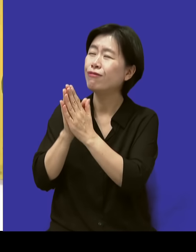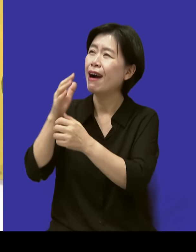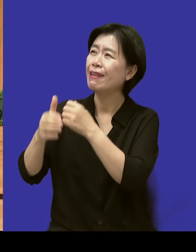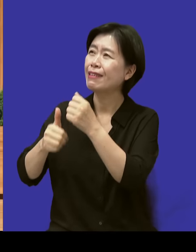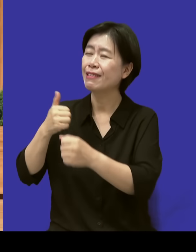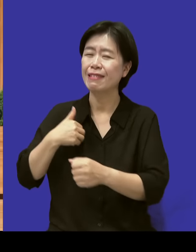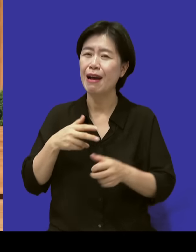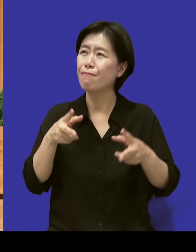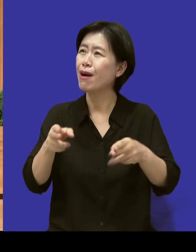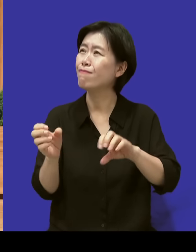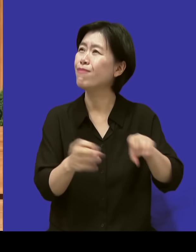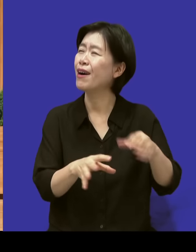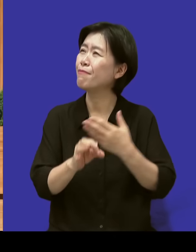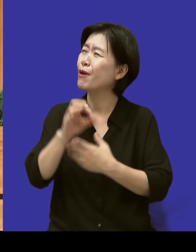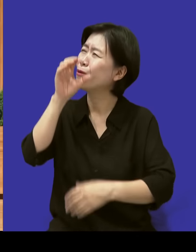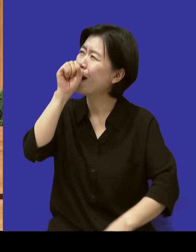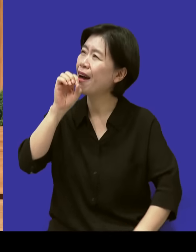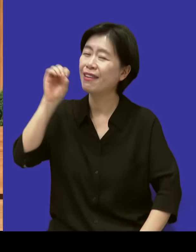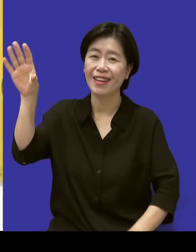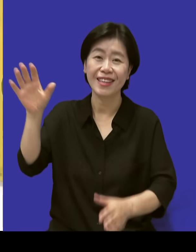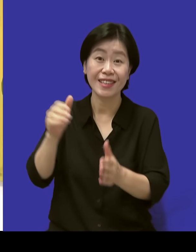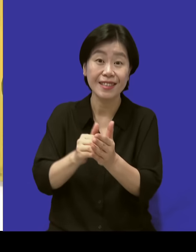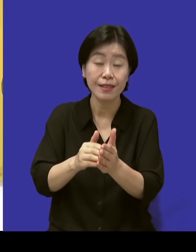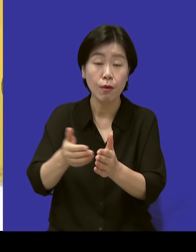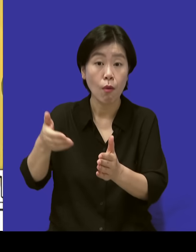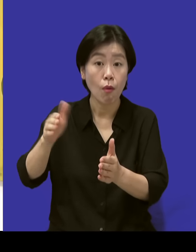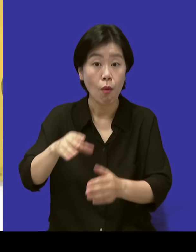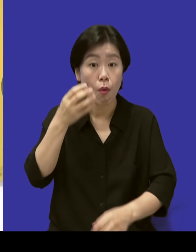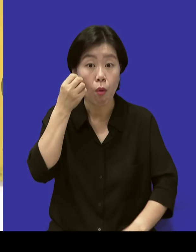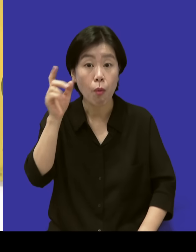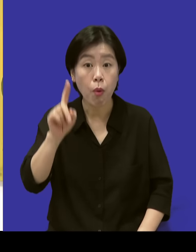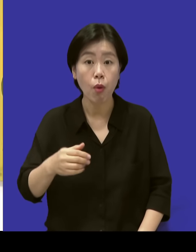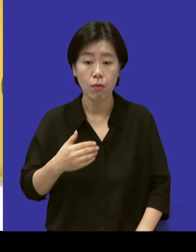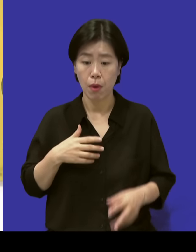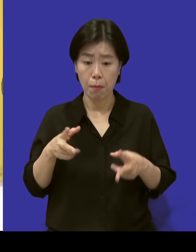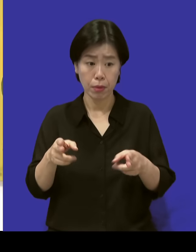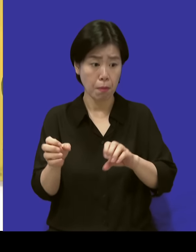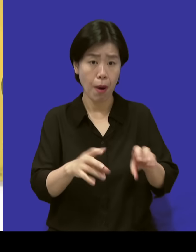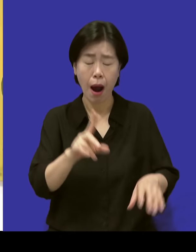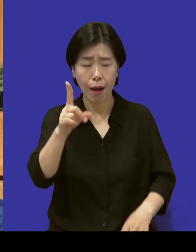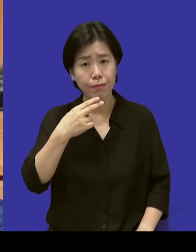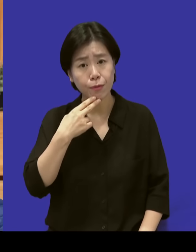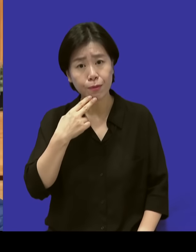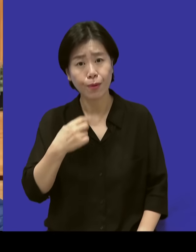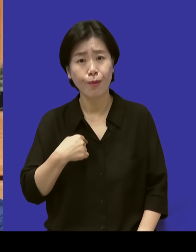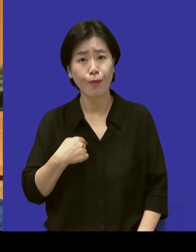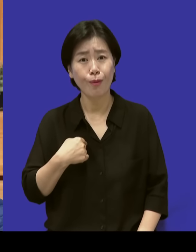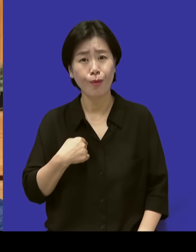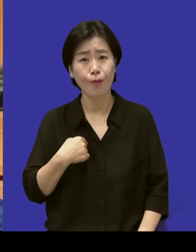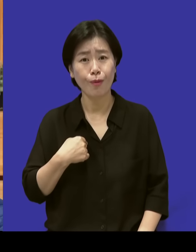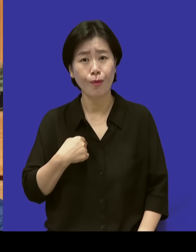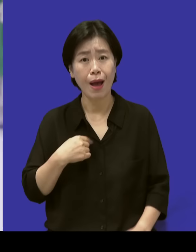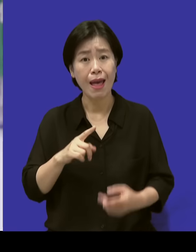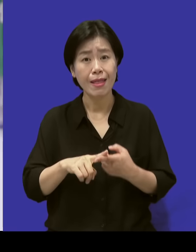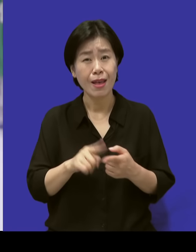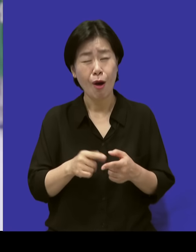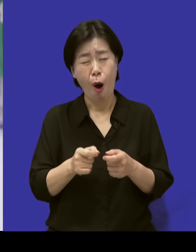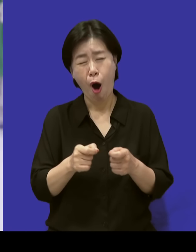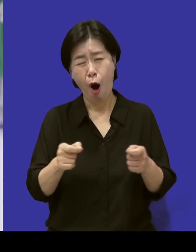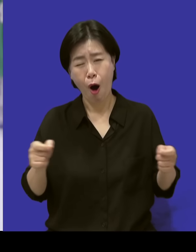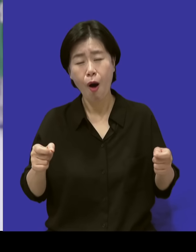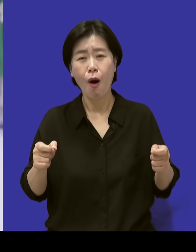해주세요. 근데 제 거가 아예 거의 잘린 게 없이 나왔어요. 제 것만. 길게 나왔어요. 예, 대부분 막